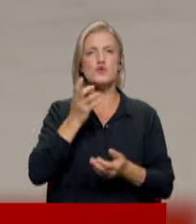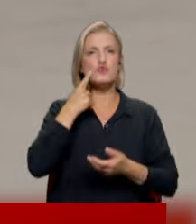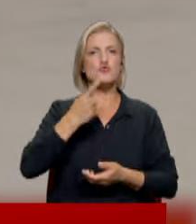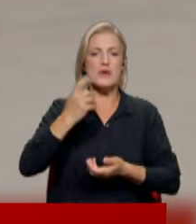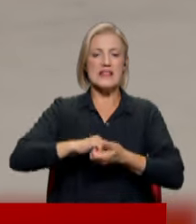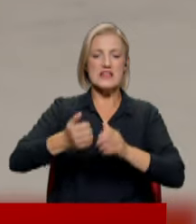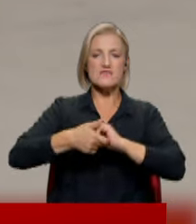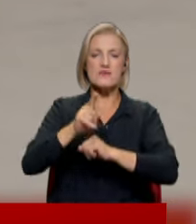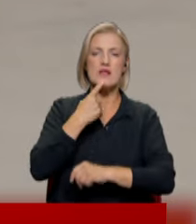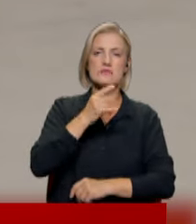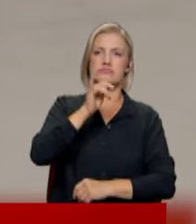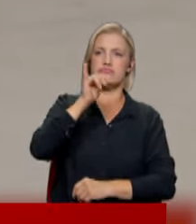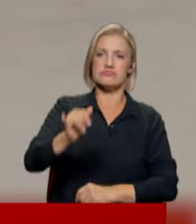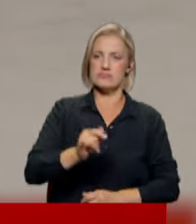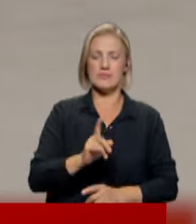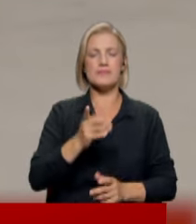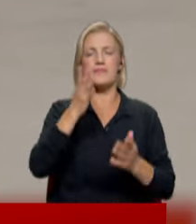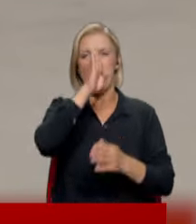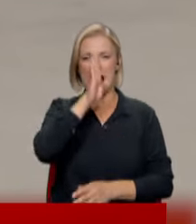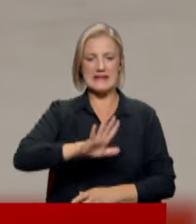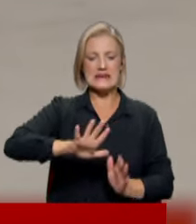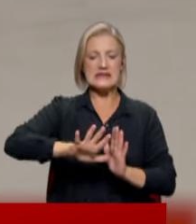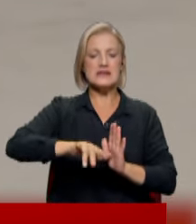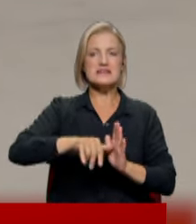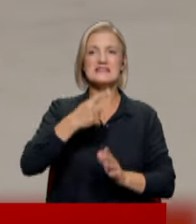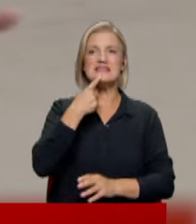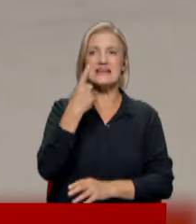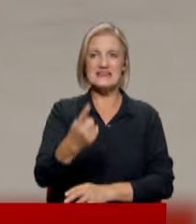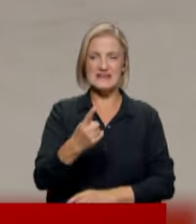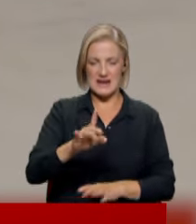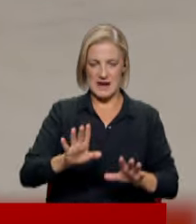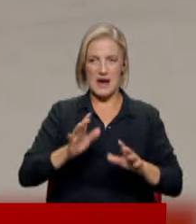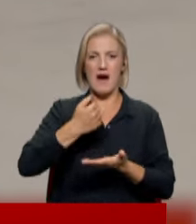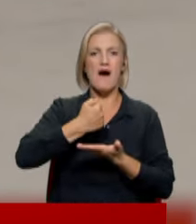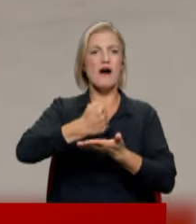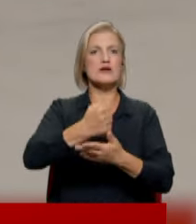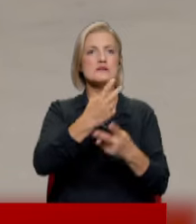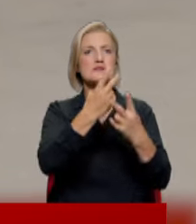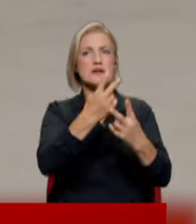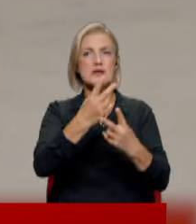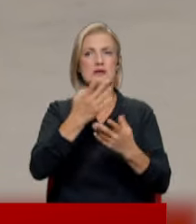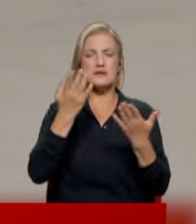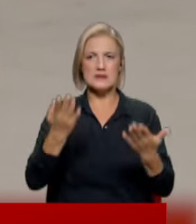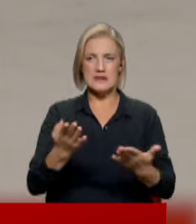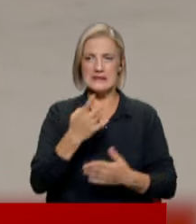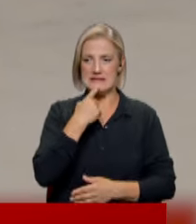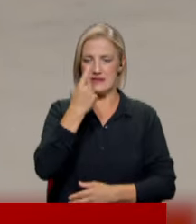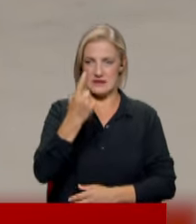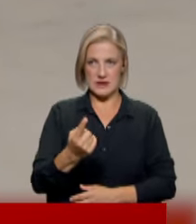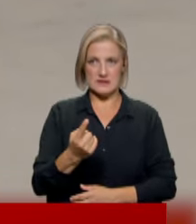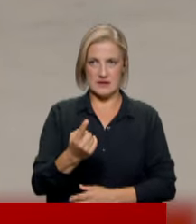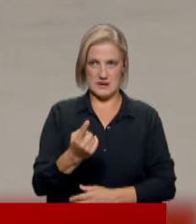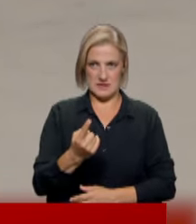tansiyonu yükseltti. İlahi adalet, hırsız dediğinize hazineyi, zürriyetsiz